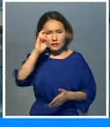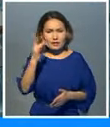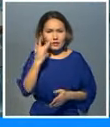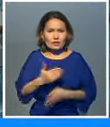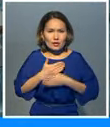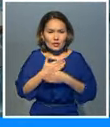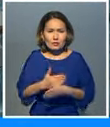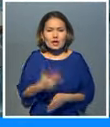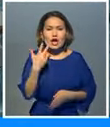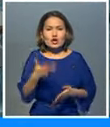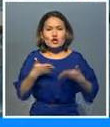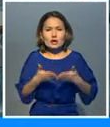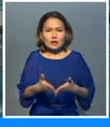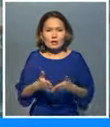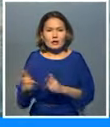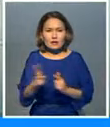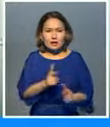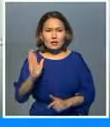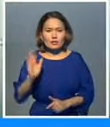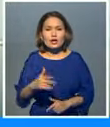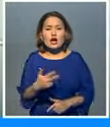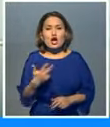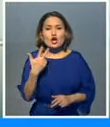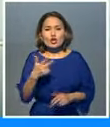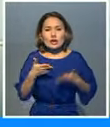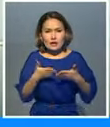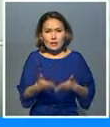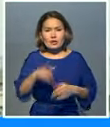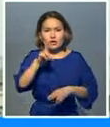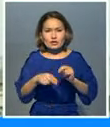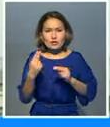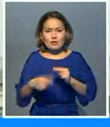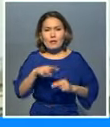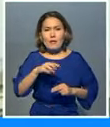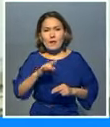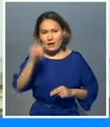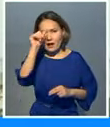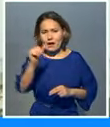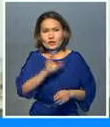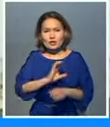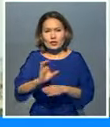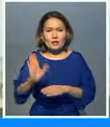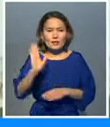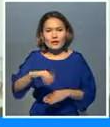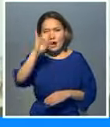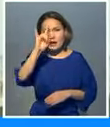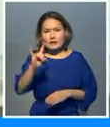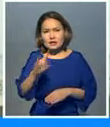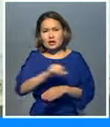келеді. Үш кеменің алғашқысы мамыр айында суға түсіріледі. Бүгінде зауытта құрастырылған 20 әскери кеме елдің теңіздегі шекарасын